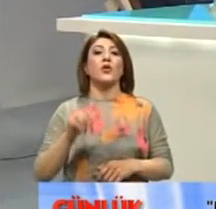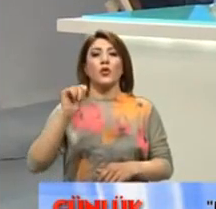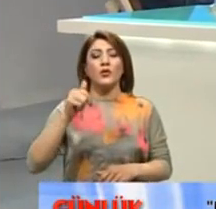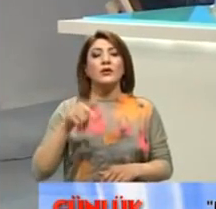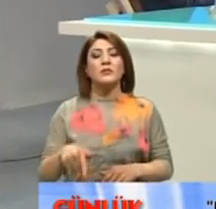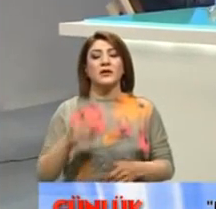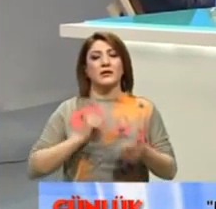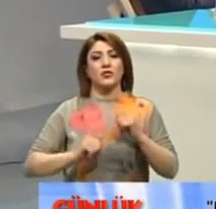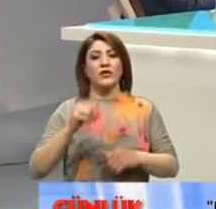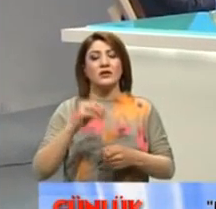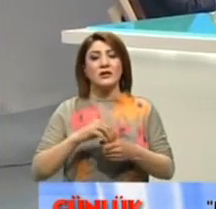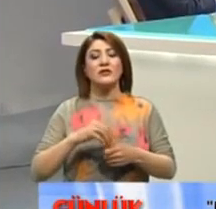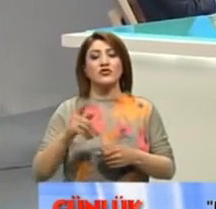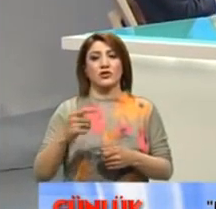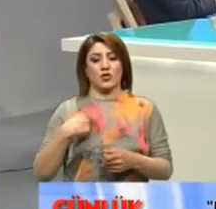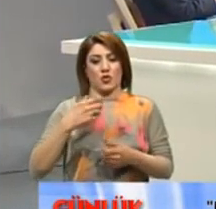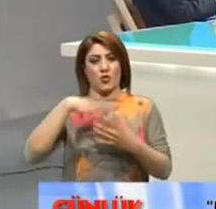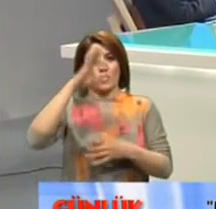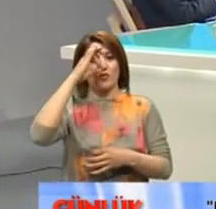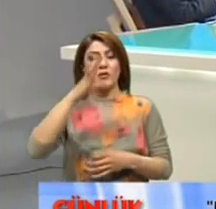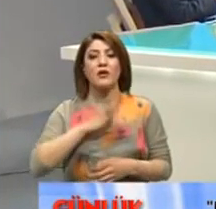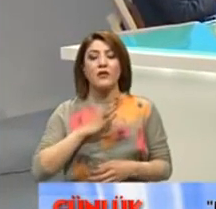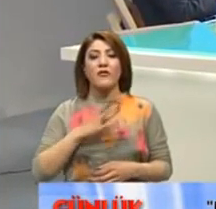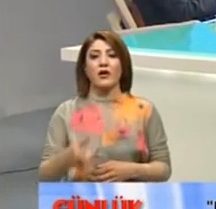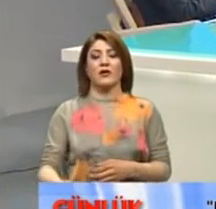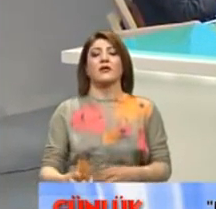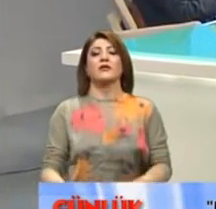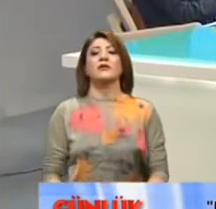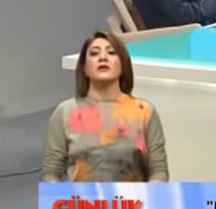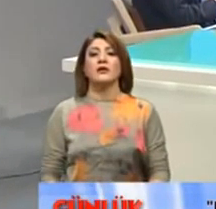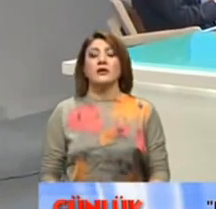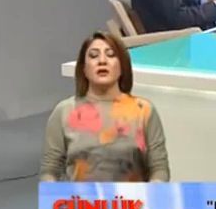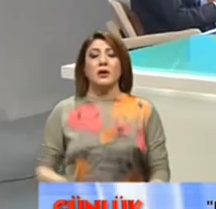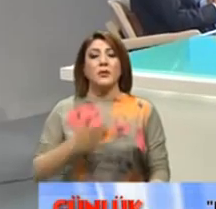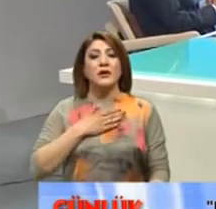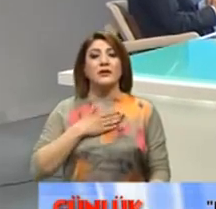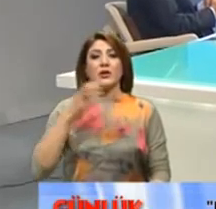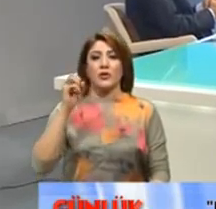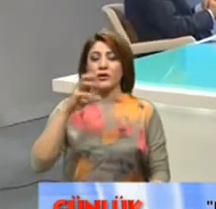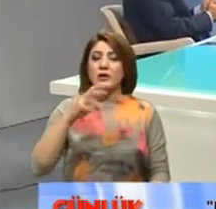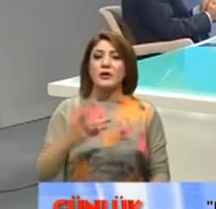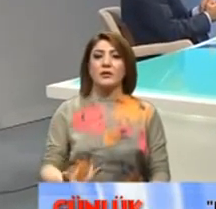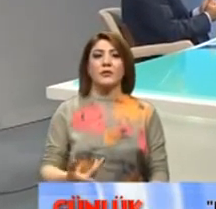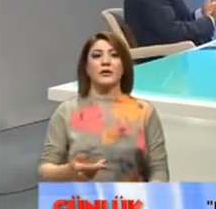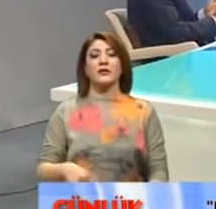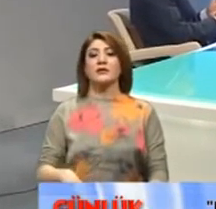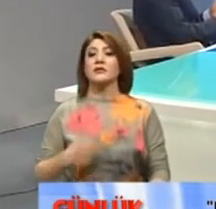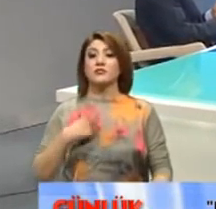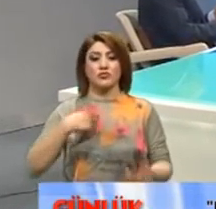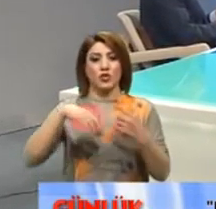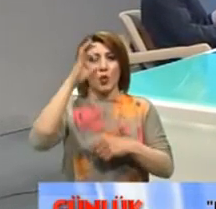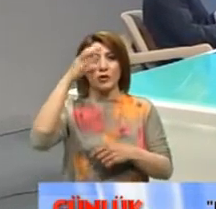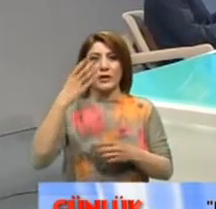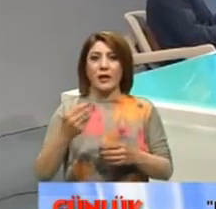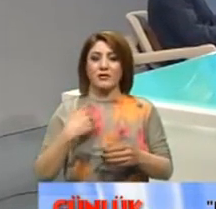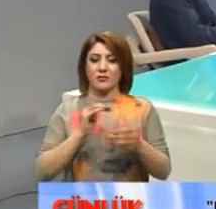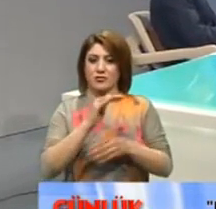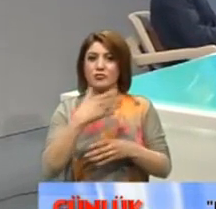kıymetli bir üniversitemiz var. Kıymetli öğretim üyelerimiz var. Evet. Bizdeki öğretmen, rehber öğretmenlerimiz fevkalade yetişmiş